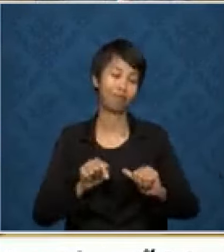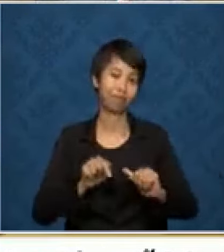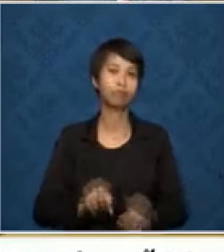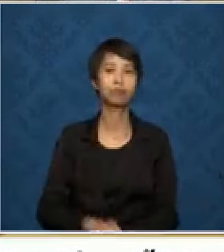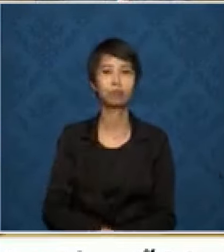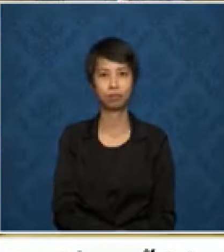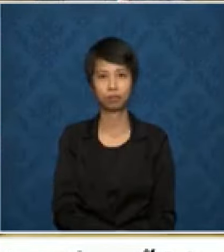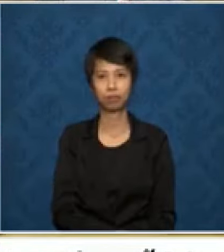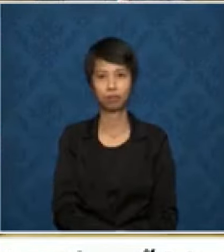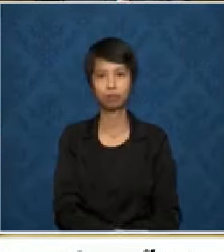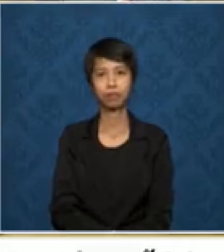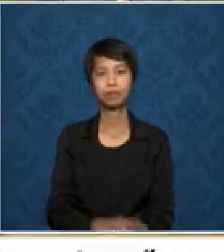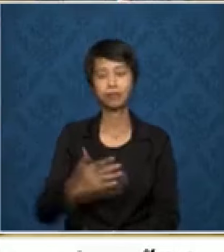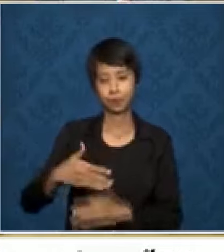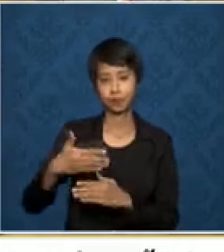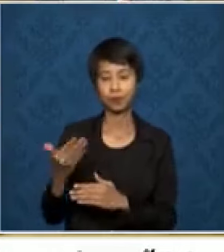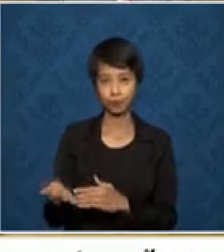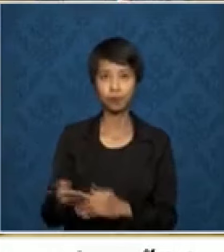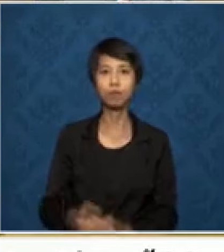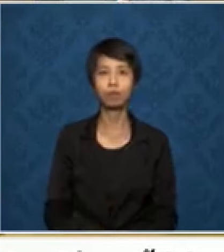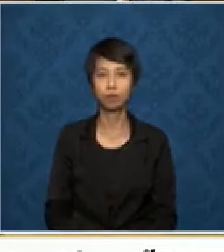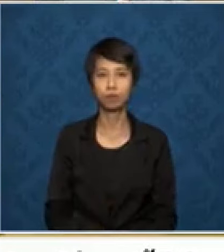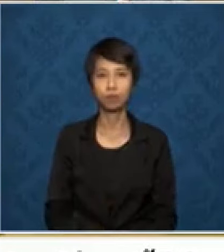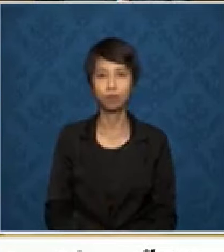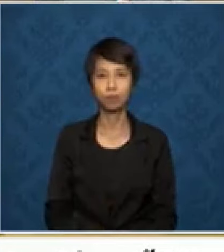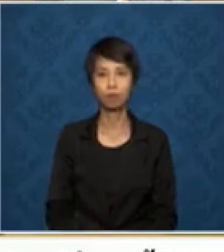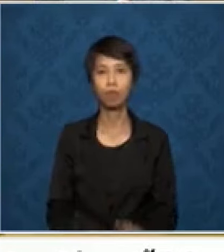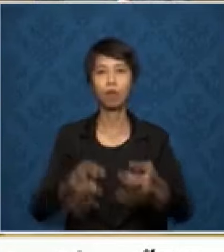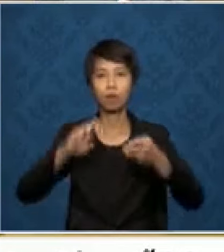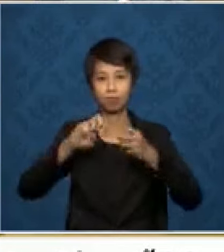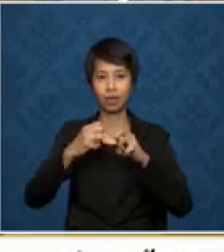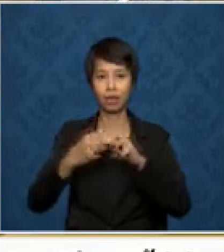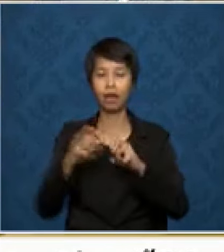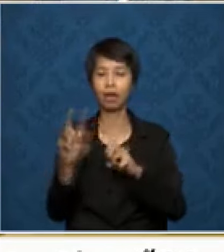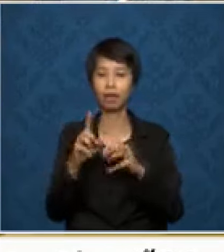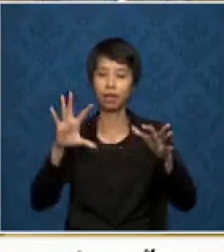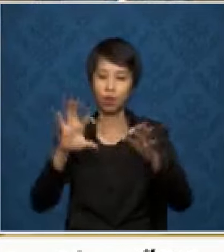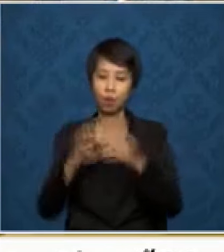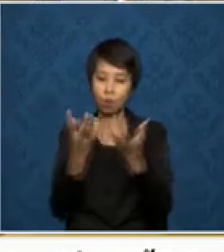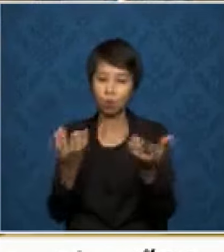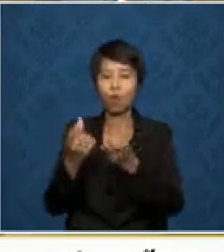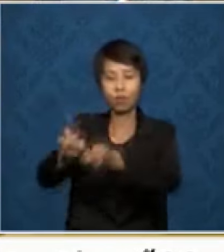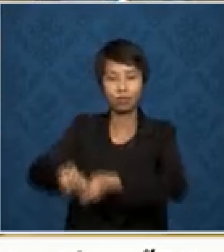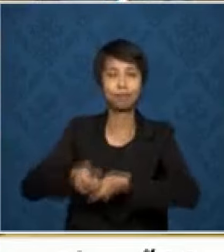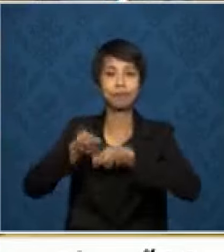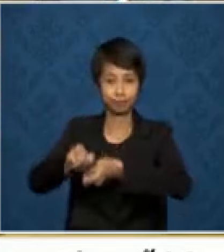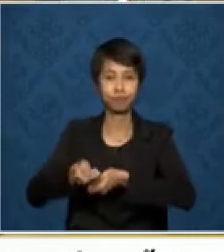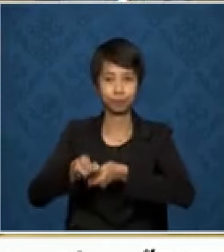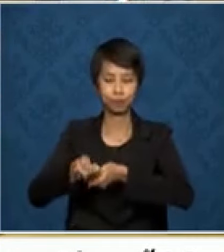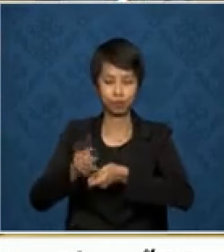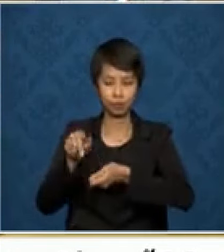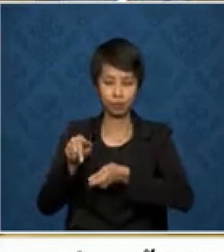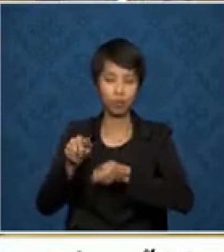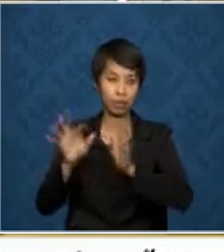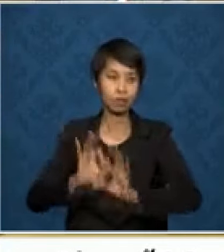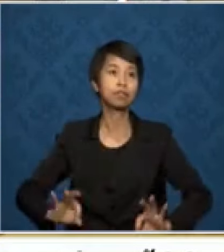ลิเกเรื่องถัดมาครับปัญหาราคาพืชผลการเกษตรตัวสำคัญ